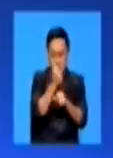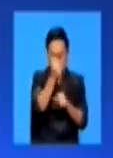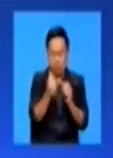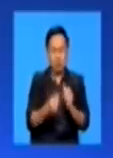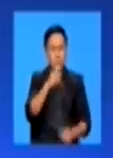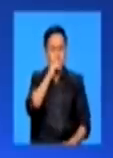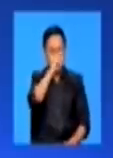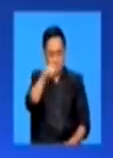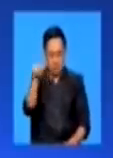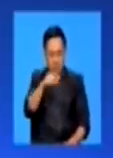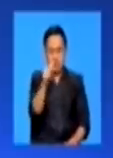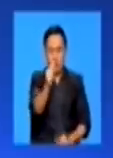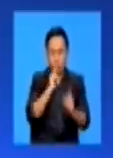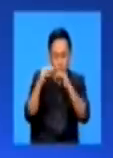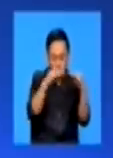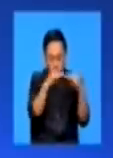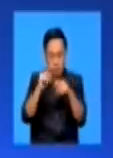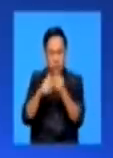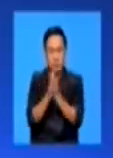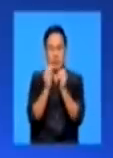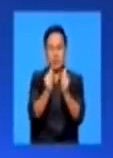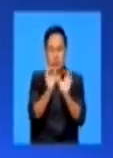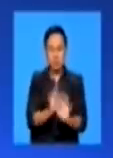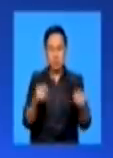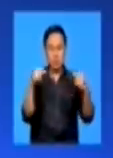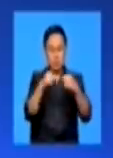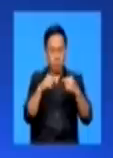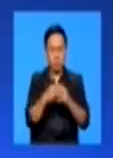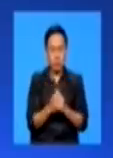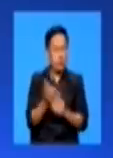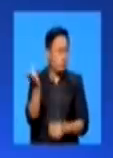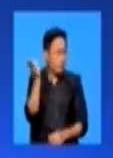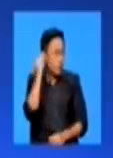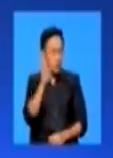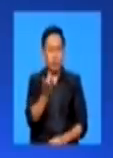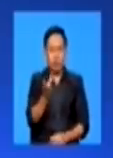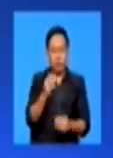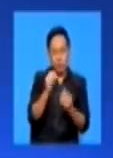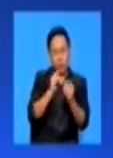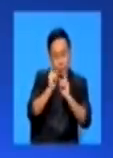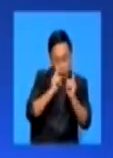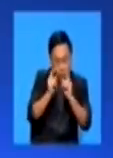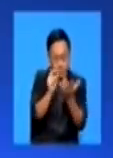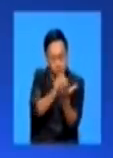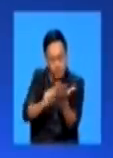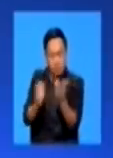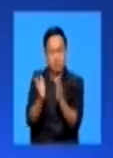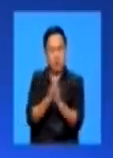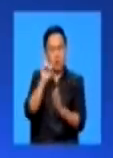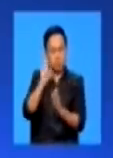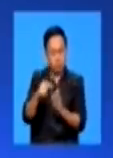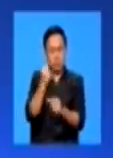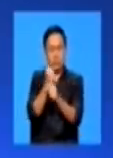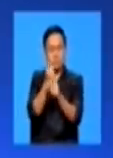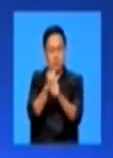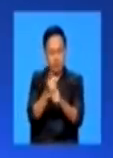ภาษาอังกฤษและภาษาอื่นด้วยนะครับที่จำเป็นในการฟังการพูดการอ่านการเขียนเท่าที่ทำได้